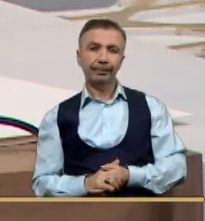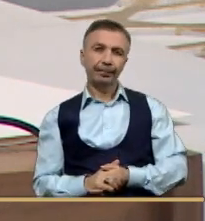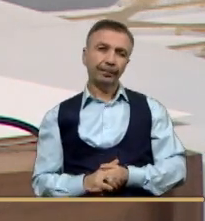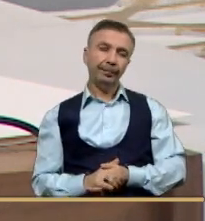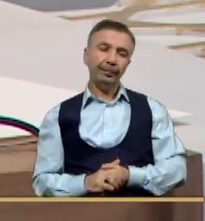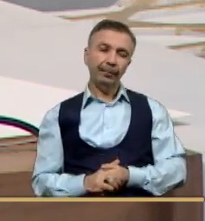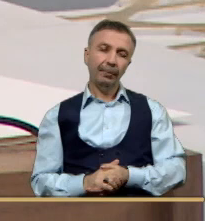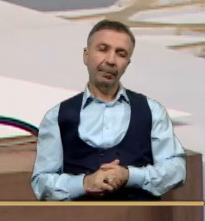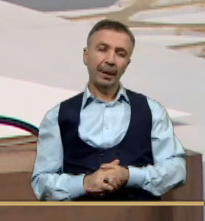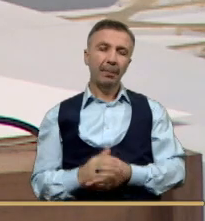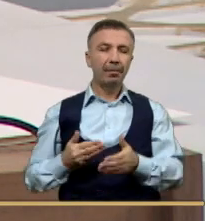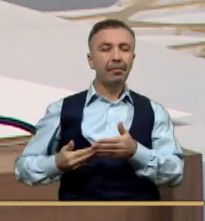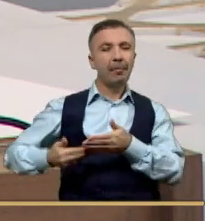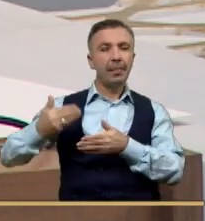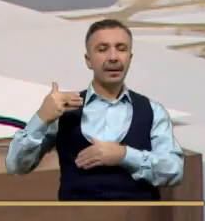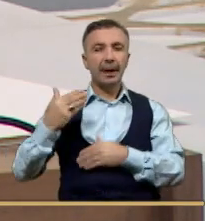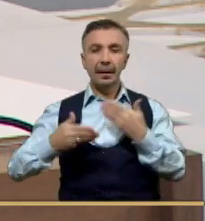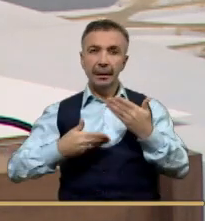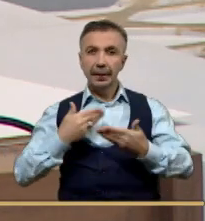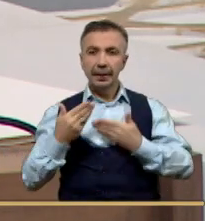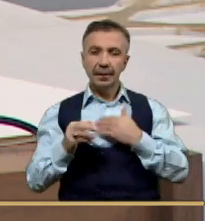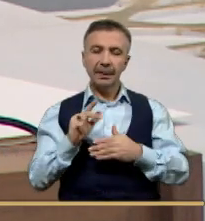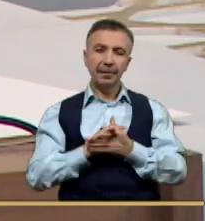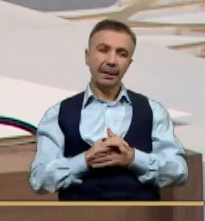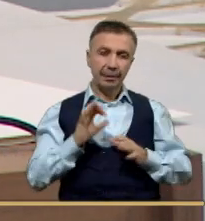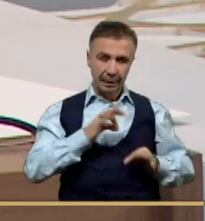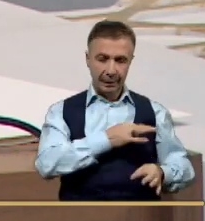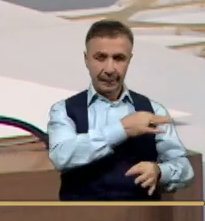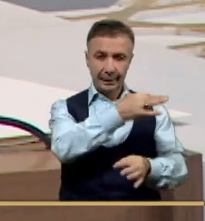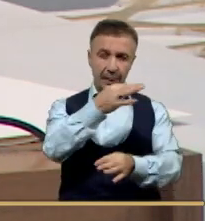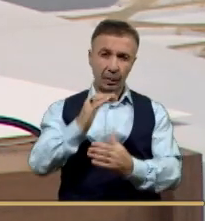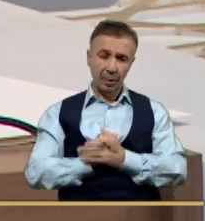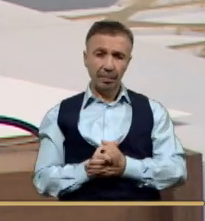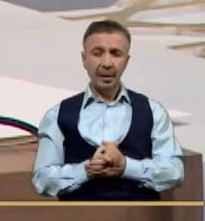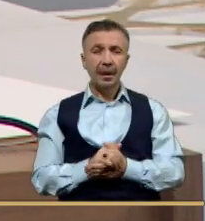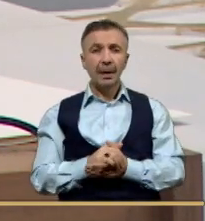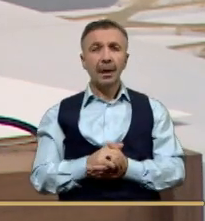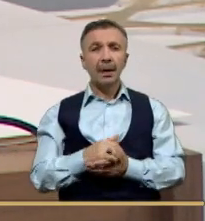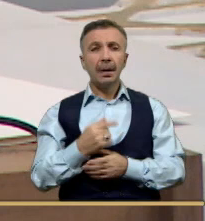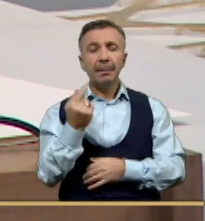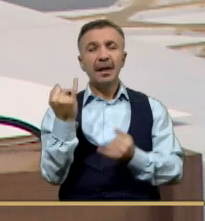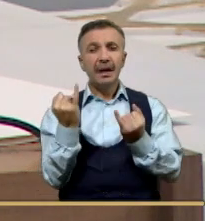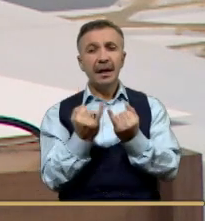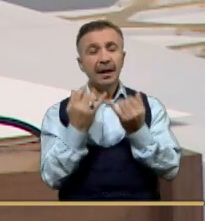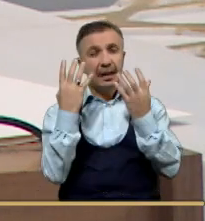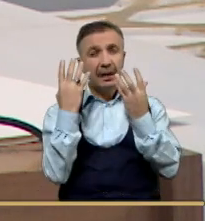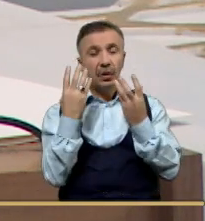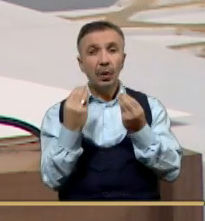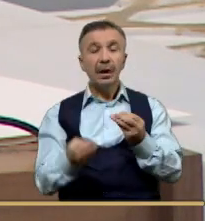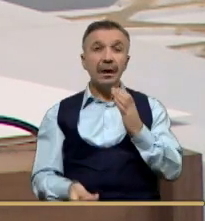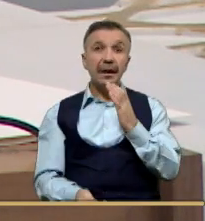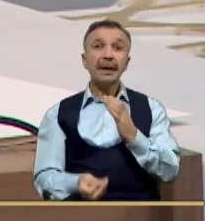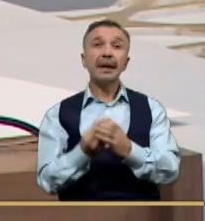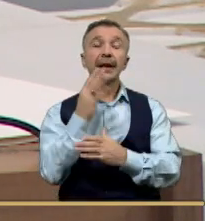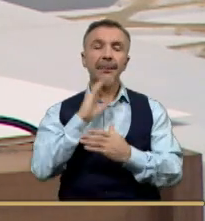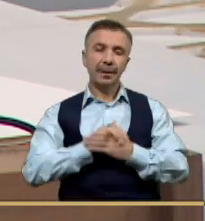Demin de ifade ettiğim gibi insanoğlu bir kardeş olarak yaratmadı